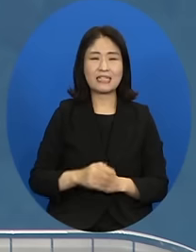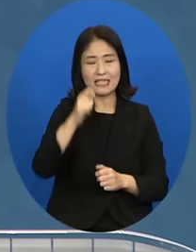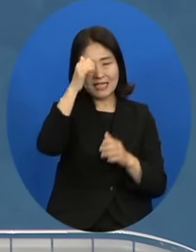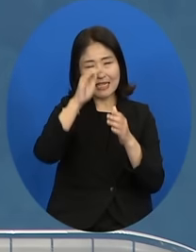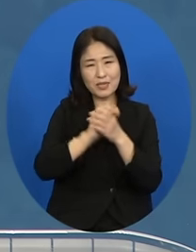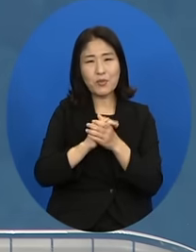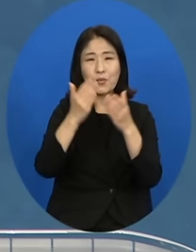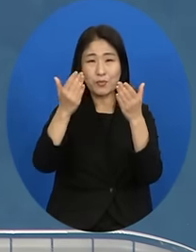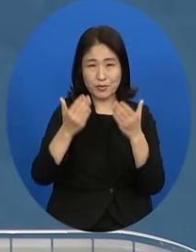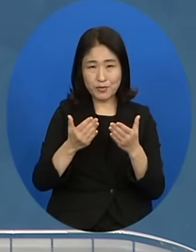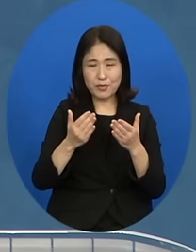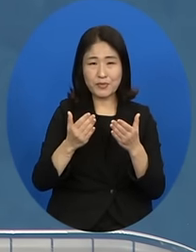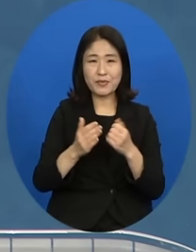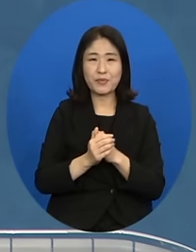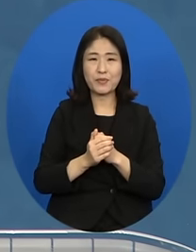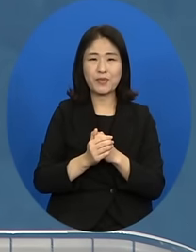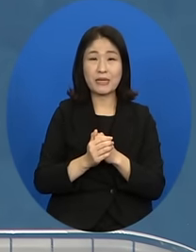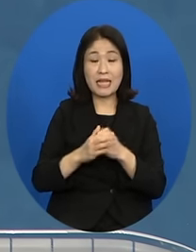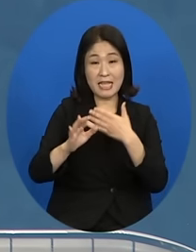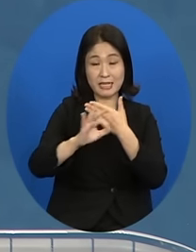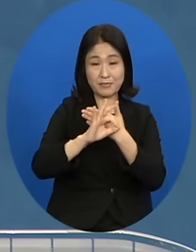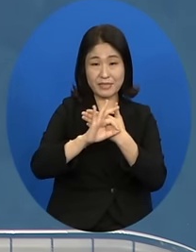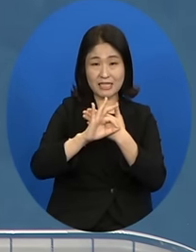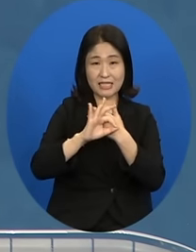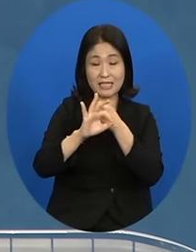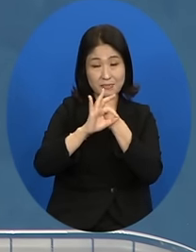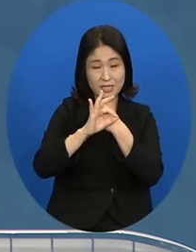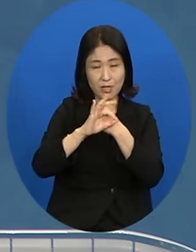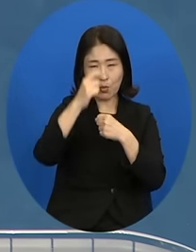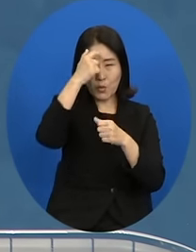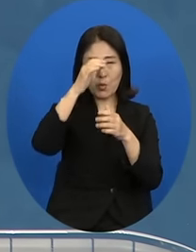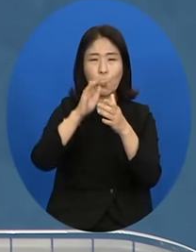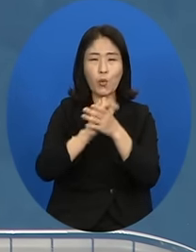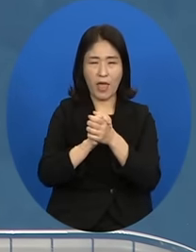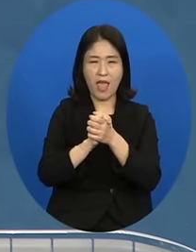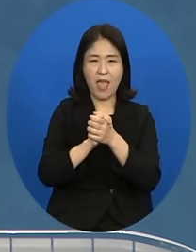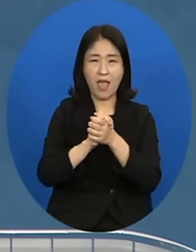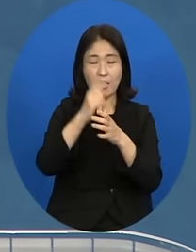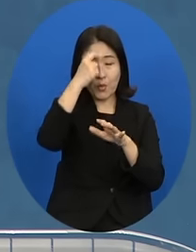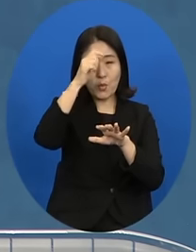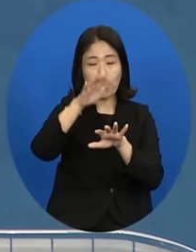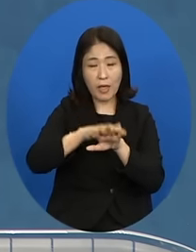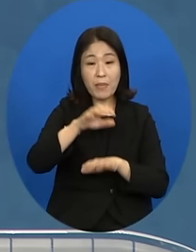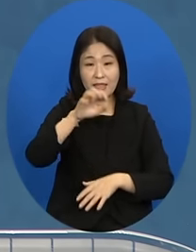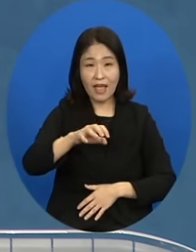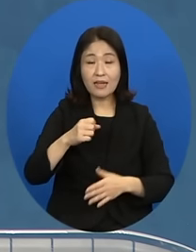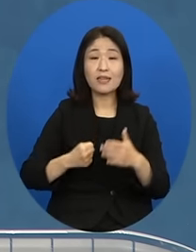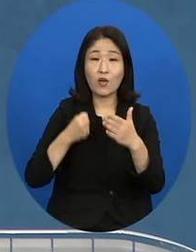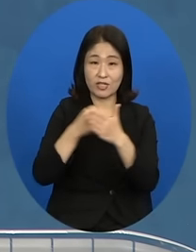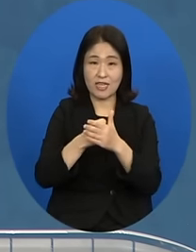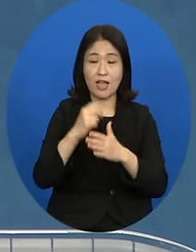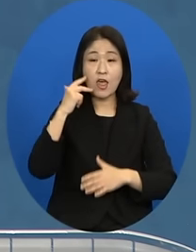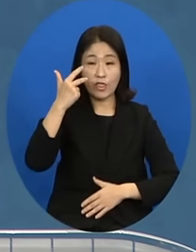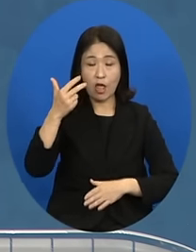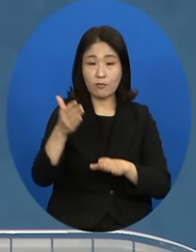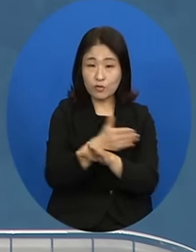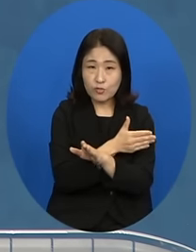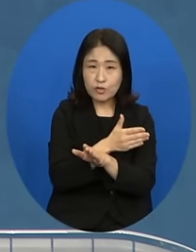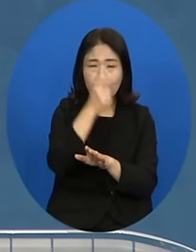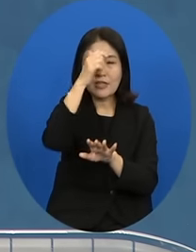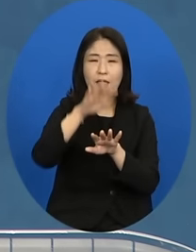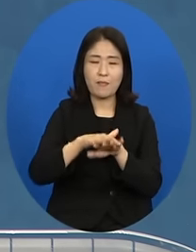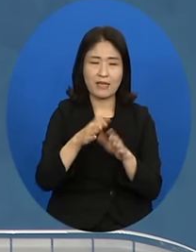주셔서 예배 장소를 임시로 정했습니다. 다음 주부터 이제 예배를 드리기를 시작을